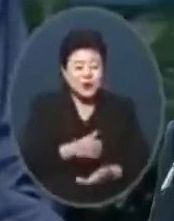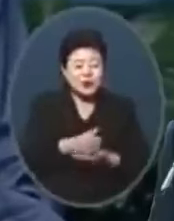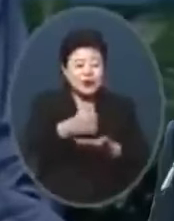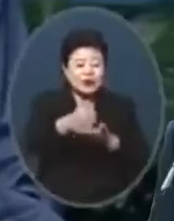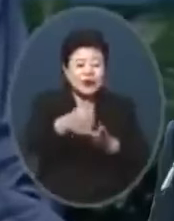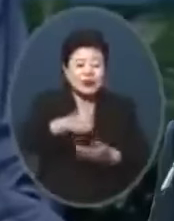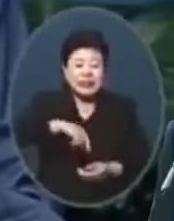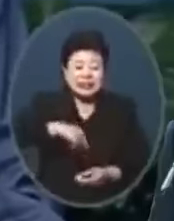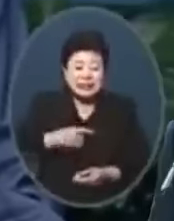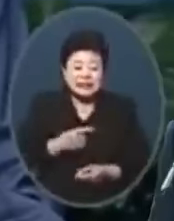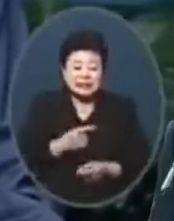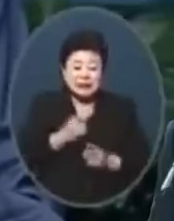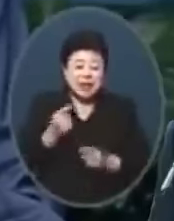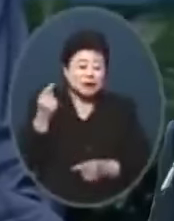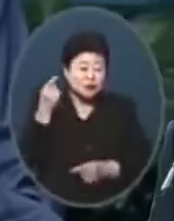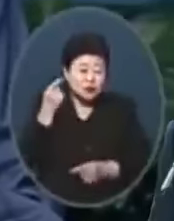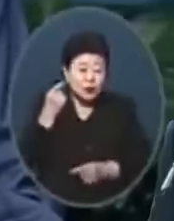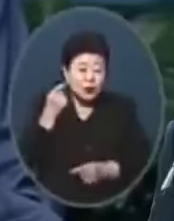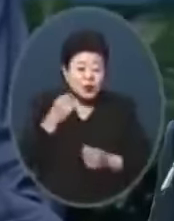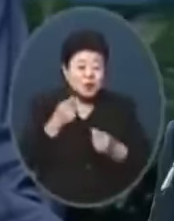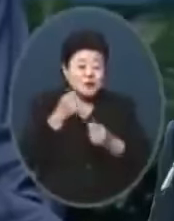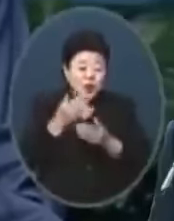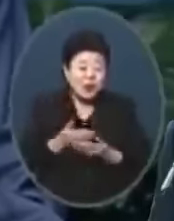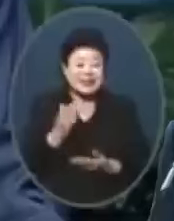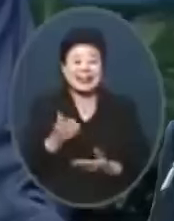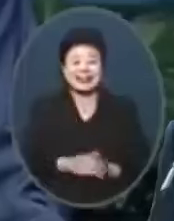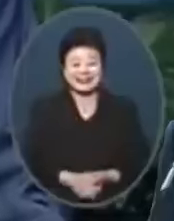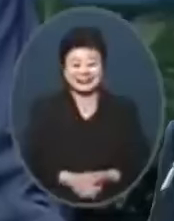아니라 자기 말에 자기도 격려가 되고 위로가 되는 것입니다.